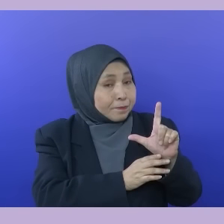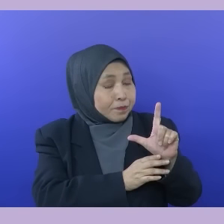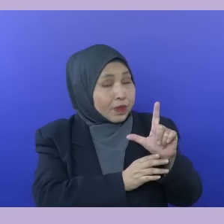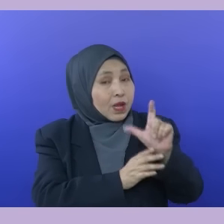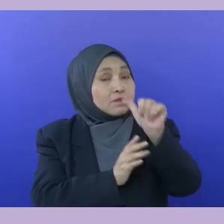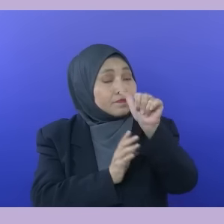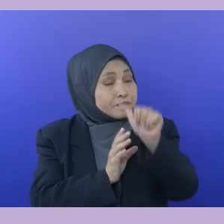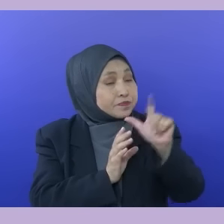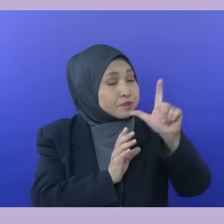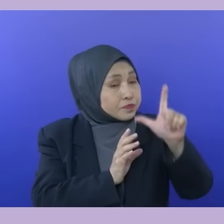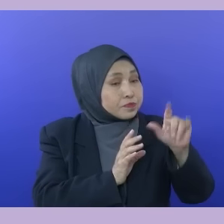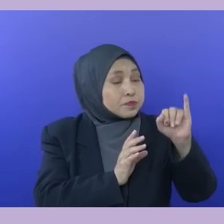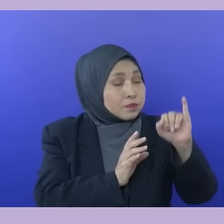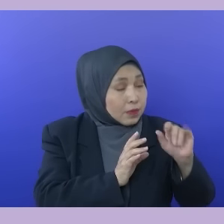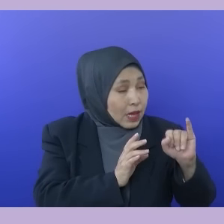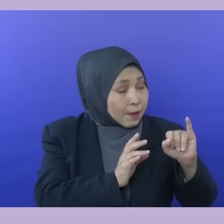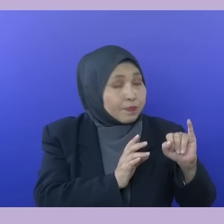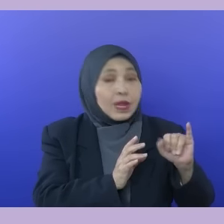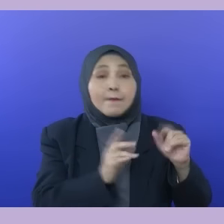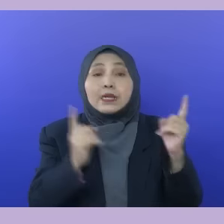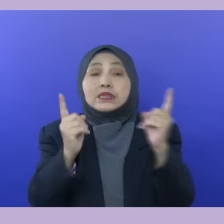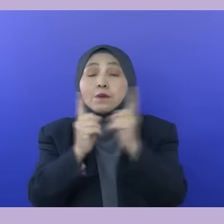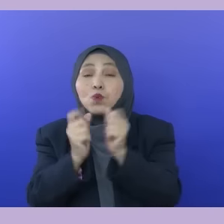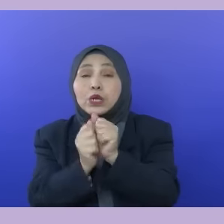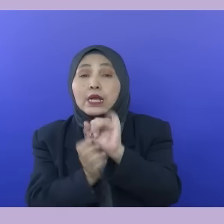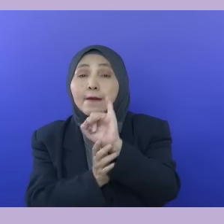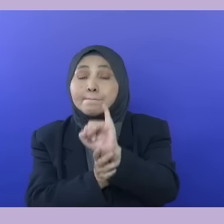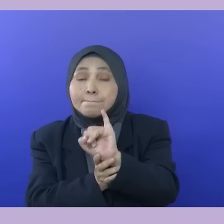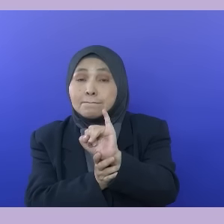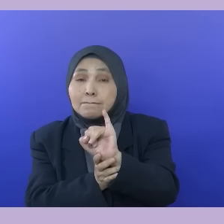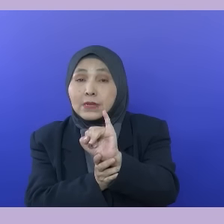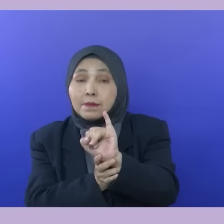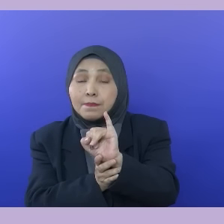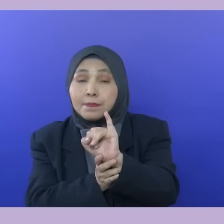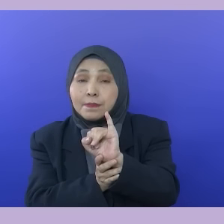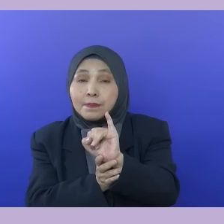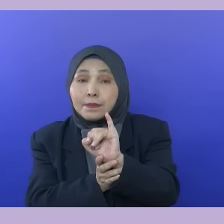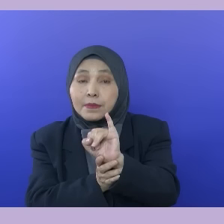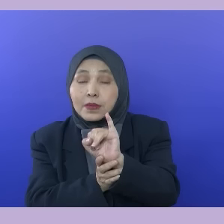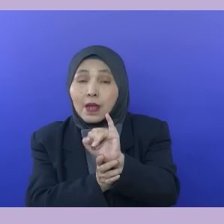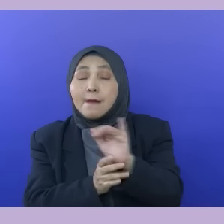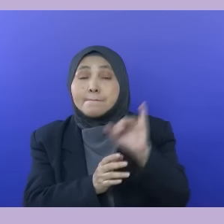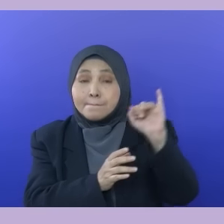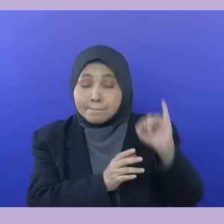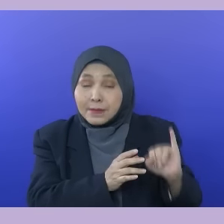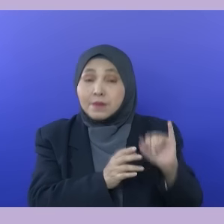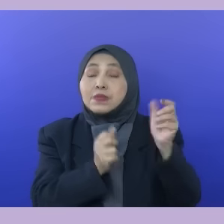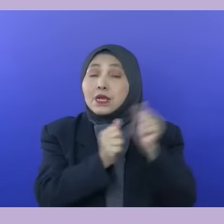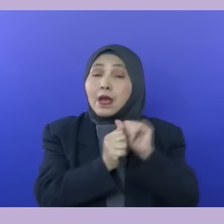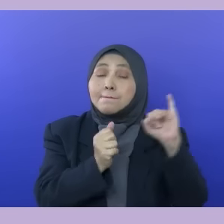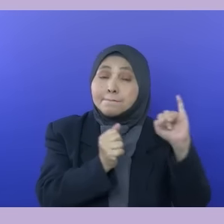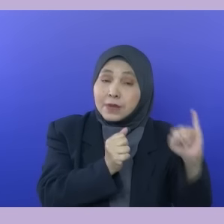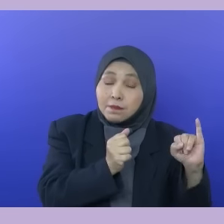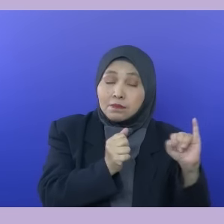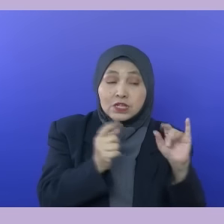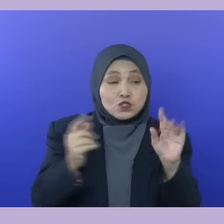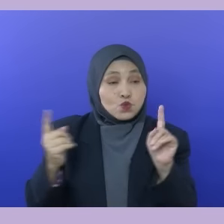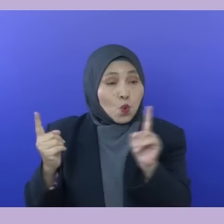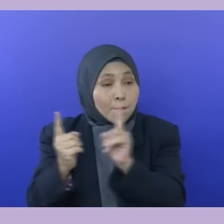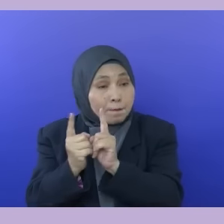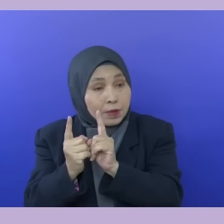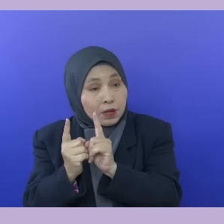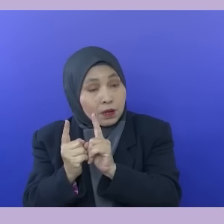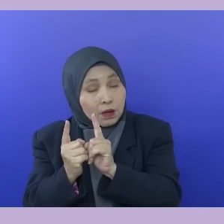mim bertemu dengan mim mim ya mim mim dengan mim sampai jumpa di dalam